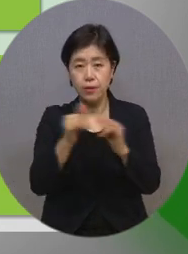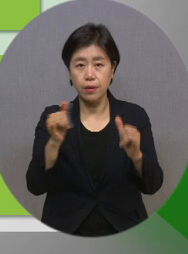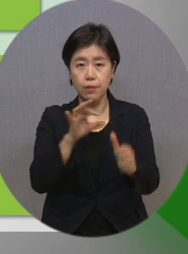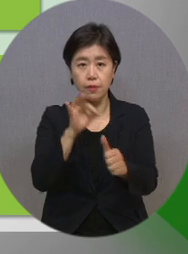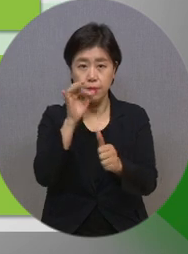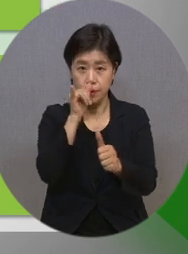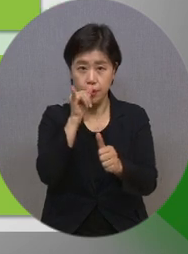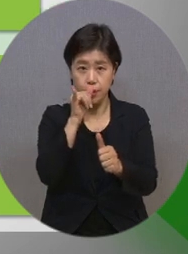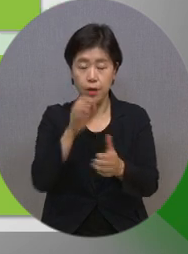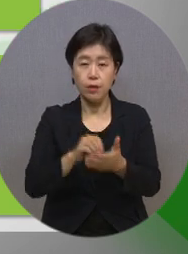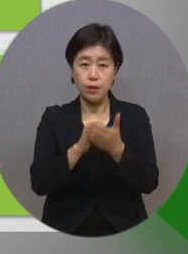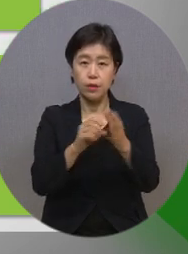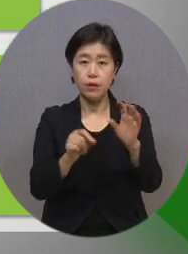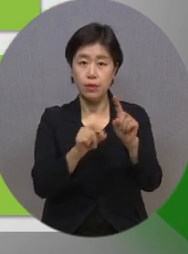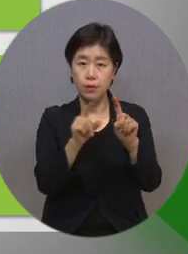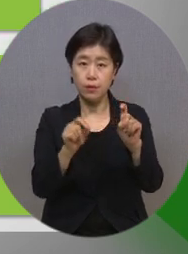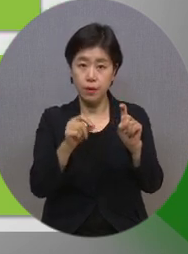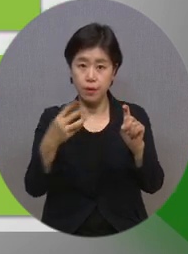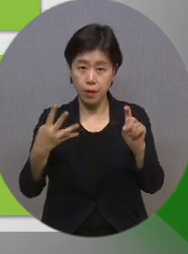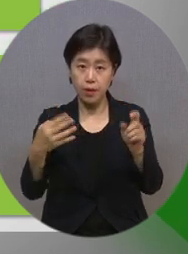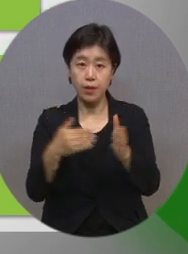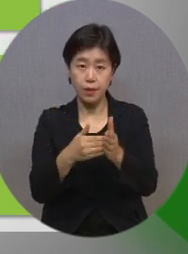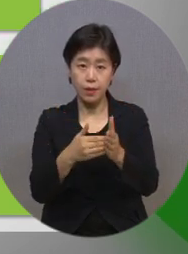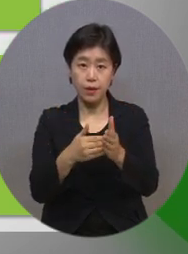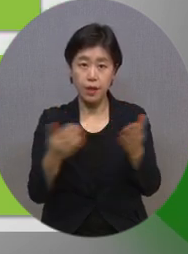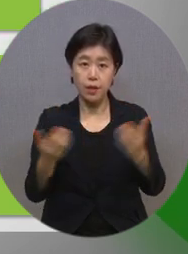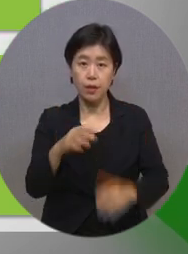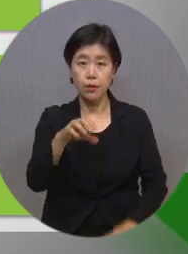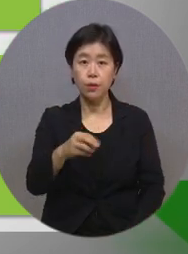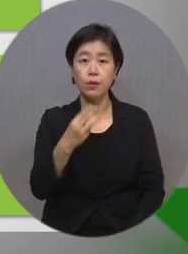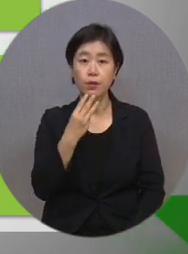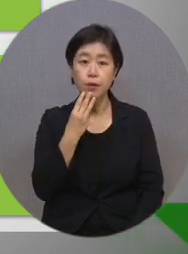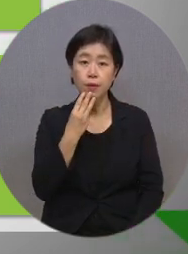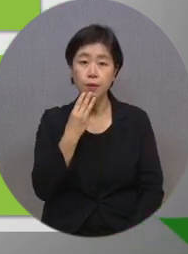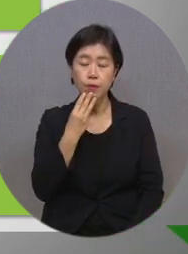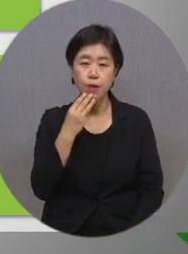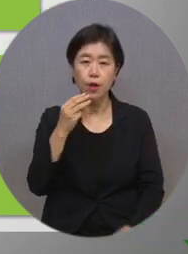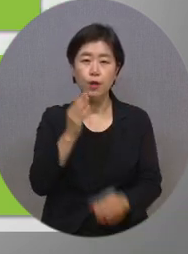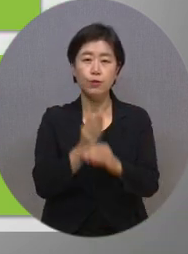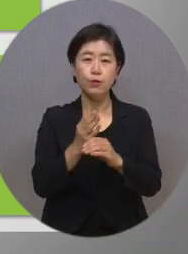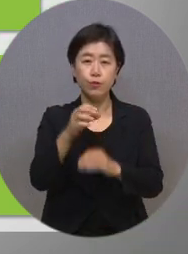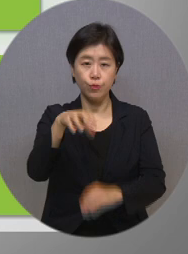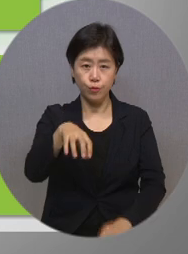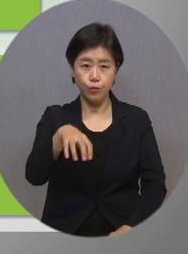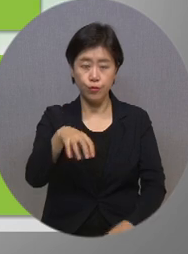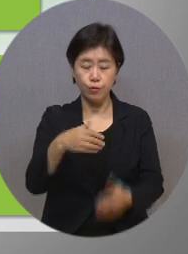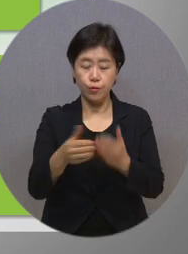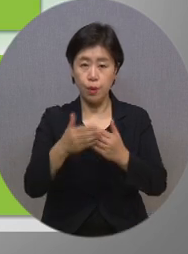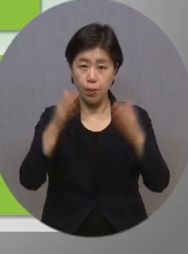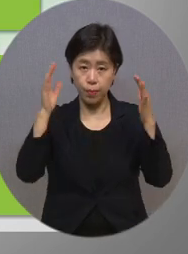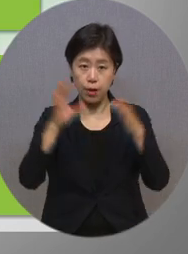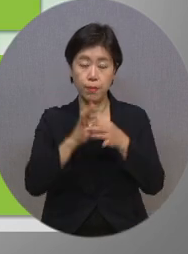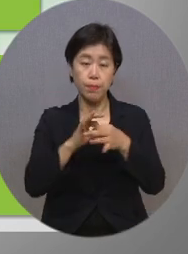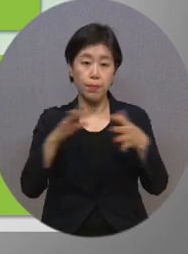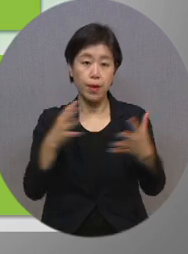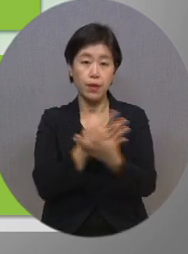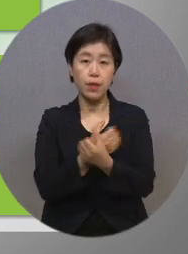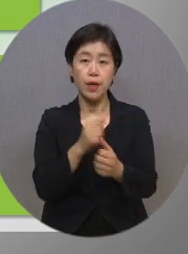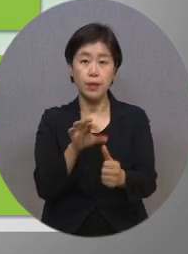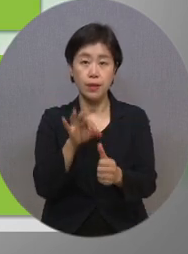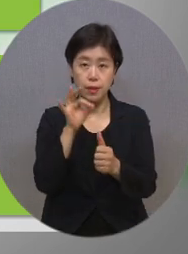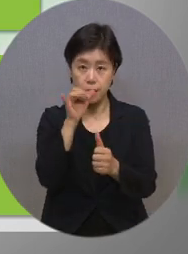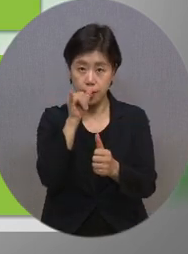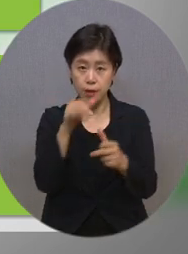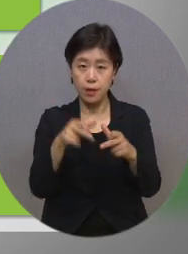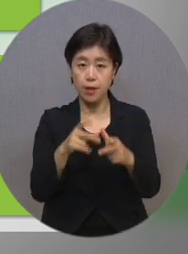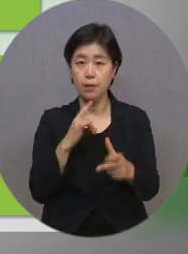근무지는 서울시 중구입니다. 경력과 학력은 무관하며 계약직을 모집합니다. 장애인만 채용하며